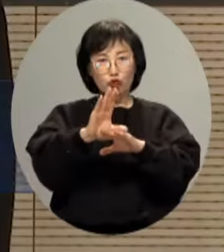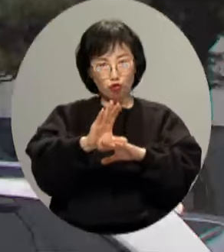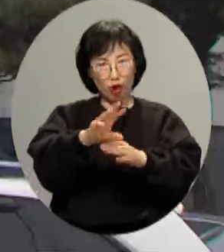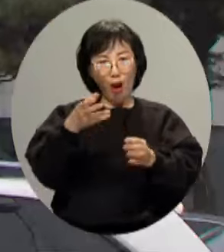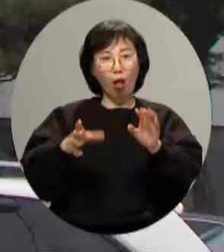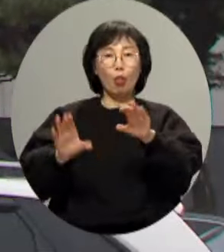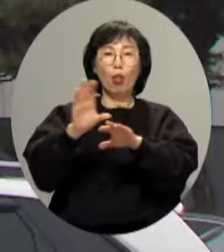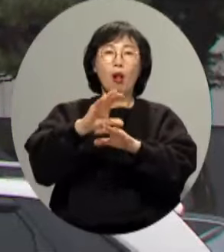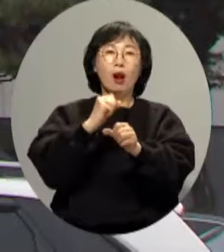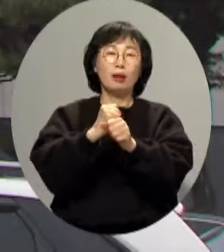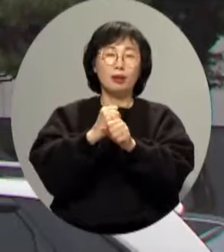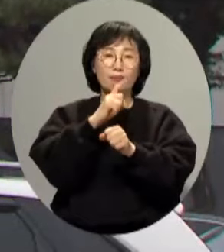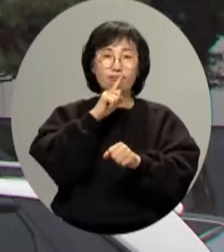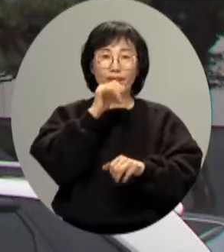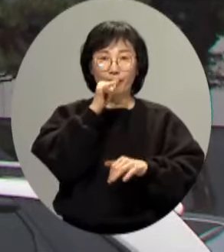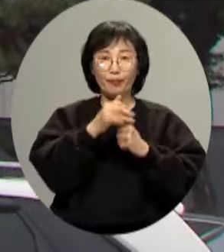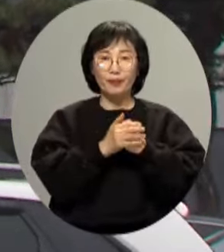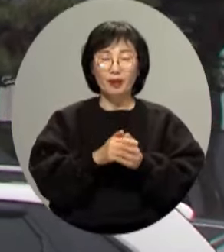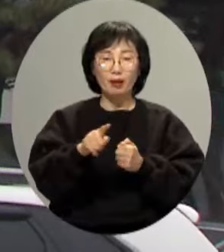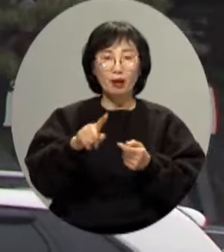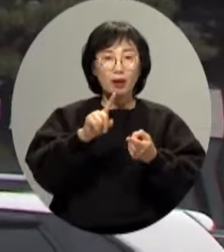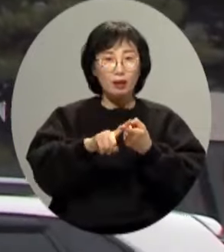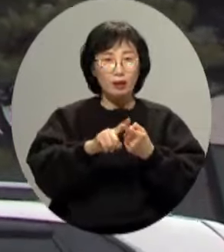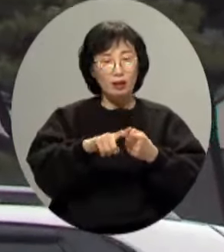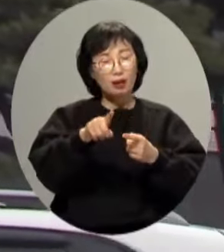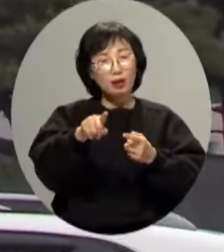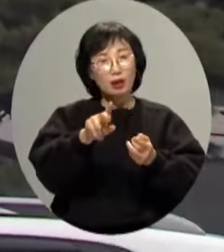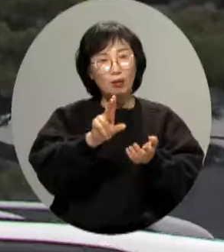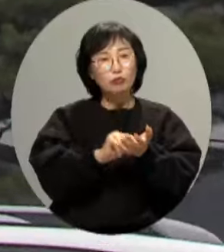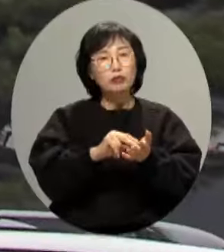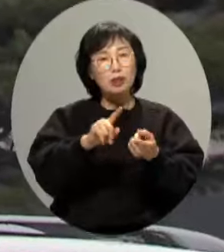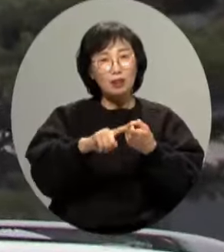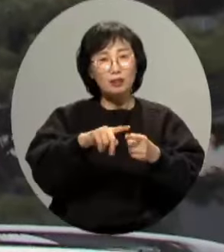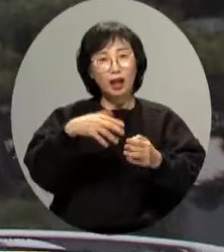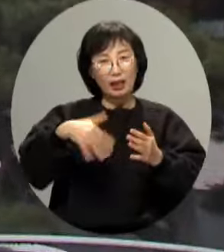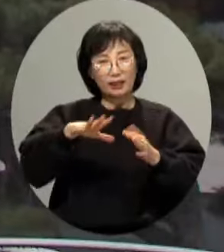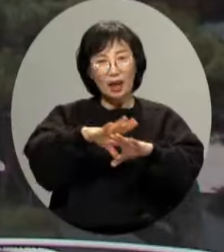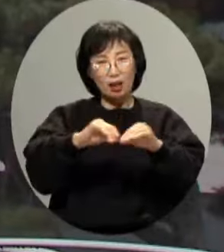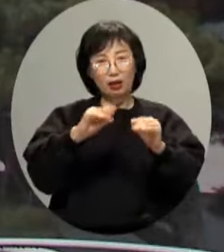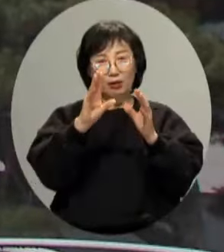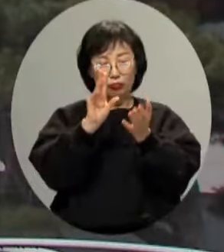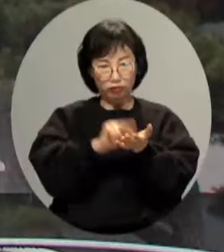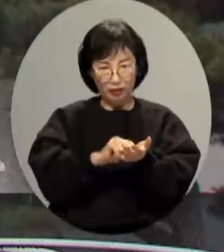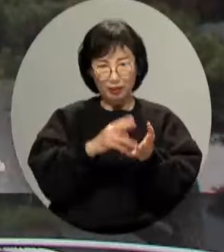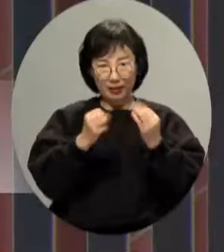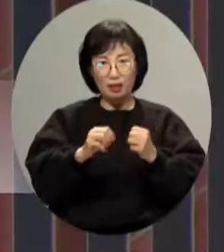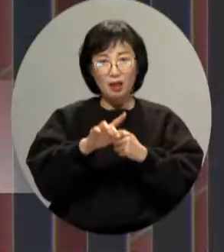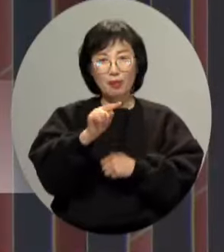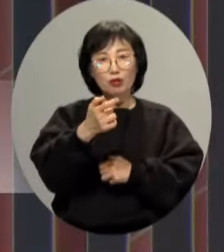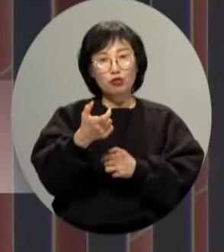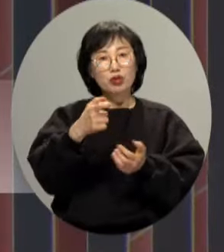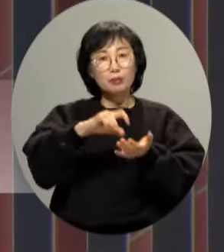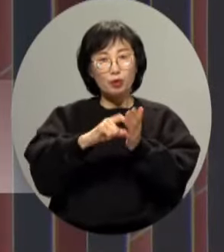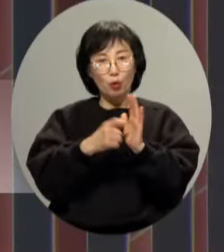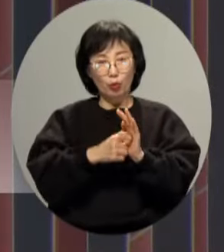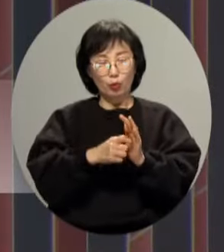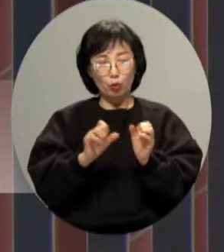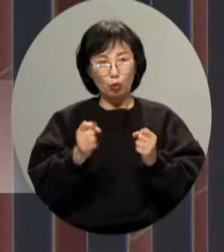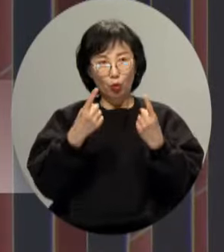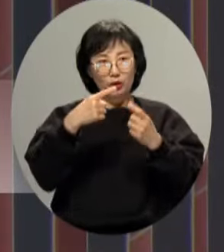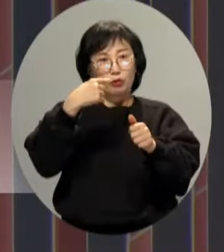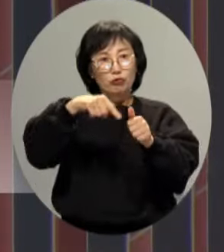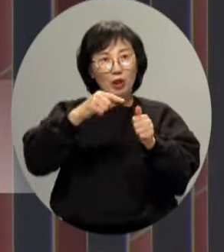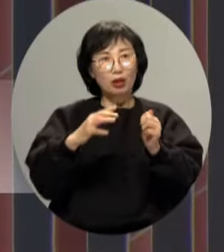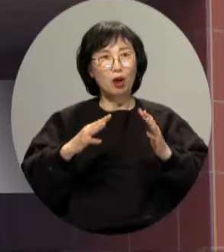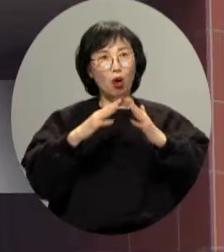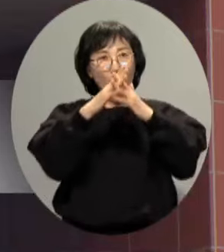했습니다. 강의실 부족 역시도 풀어야 할 과제입니다. 전북대는 최근 160여 명까지 동시에 수업을 할 수 있는